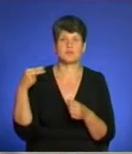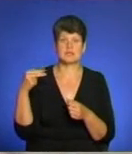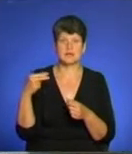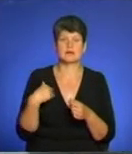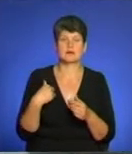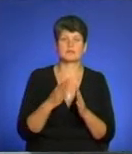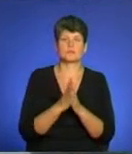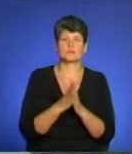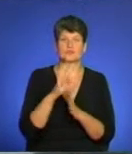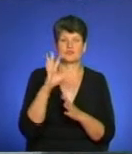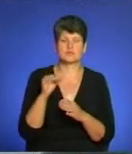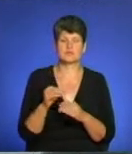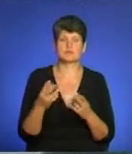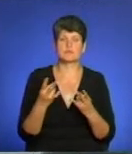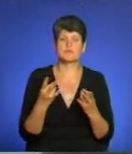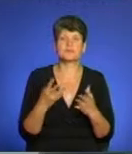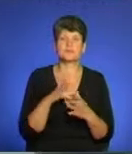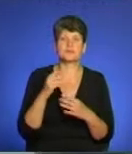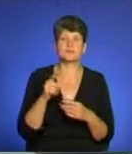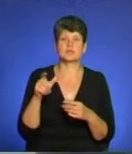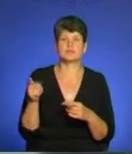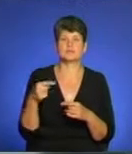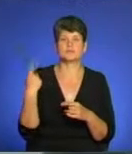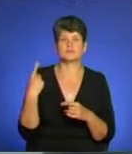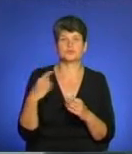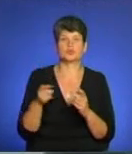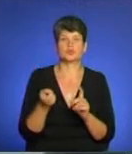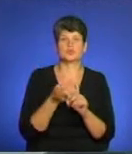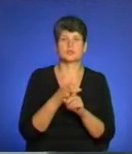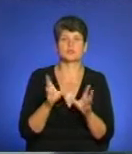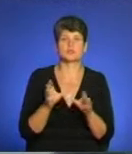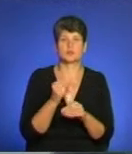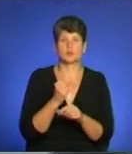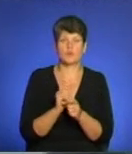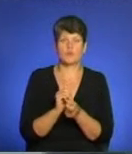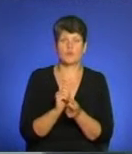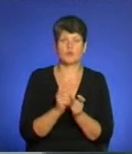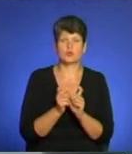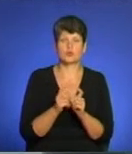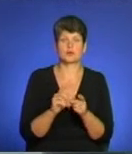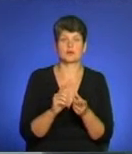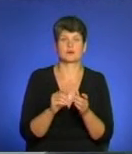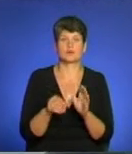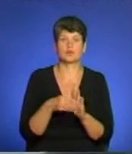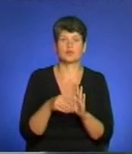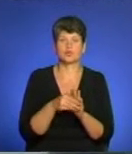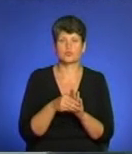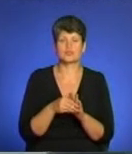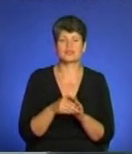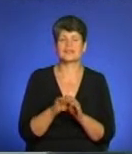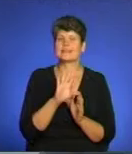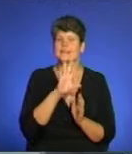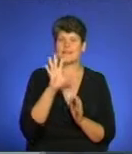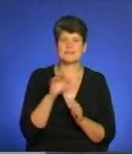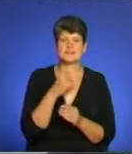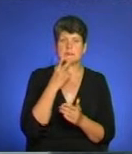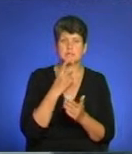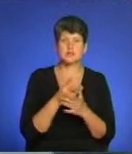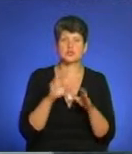закликаю принагідно всіх громадян Тернопілля долучатися до спільної боротьби з проявом корупції. Чому? Тому що не все бачить